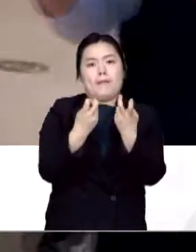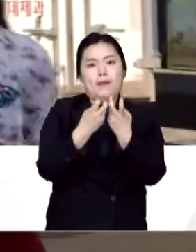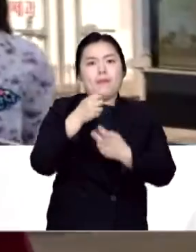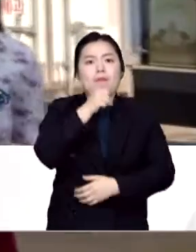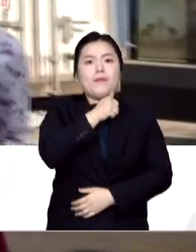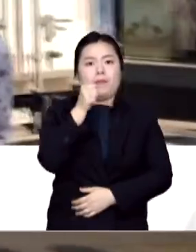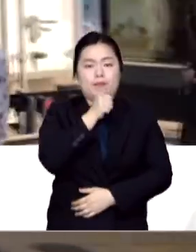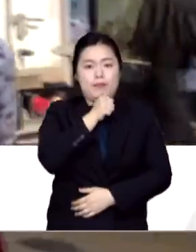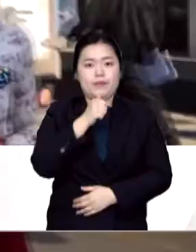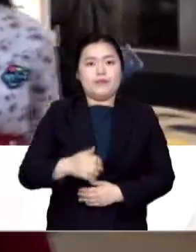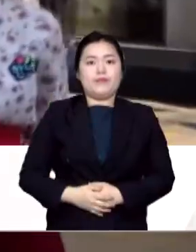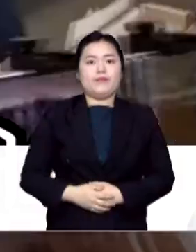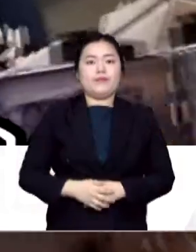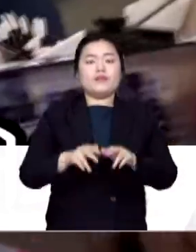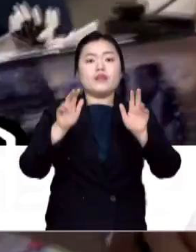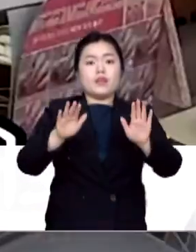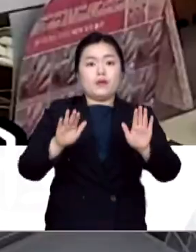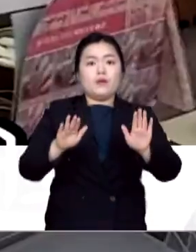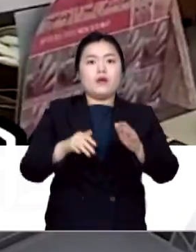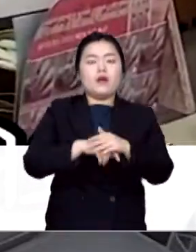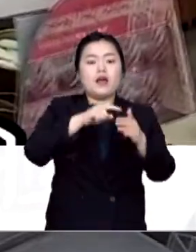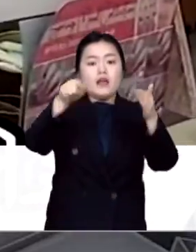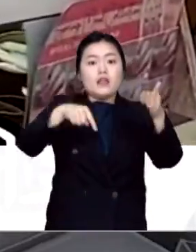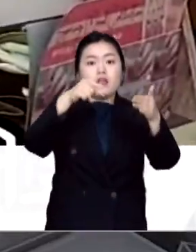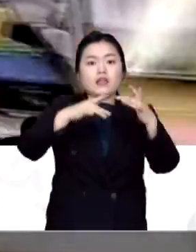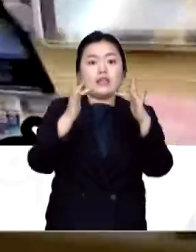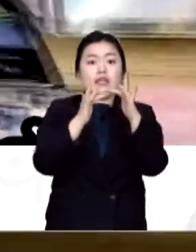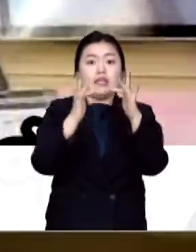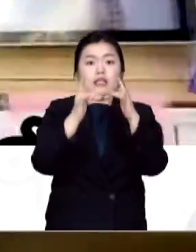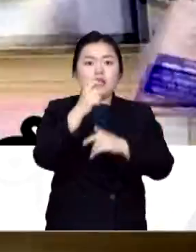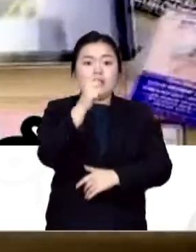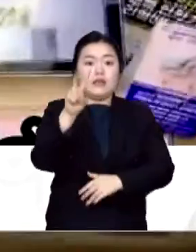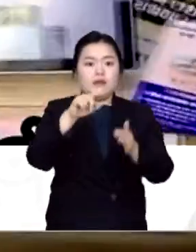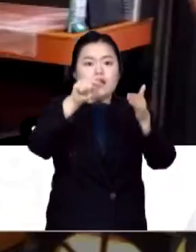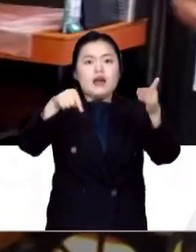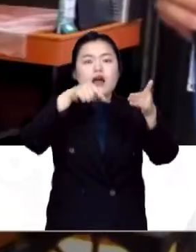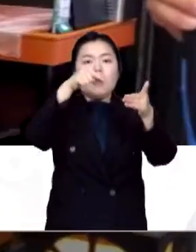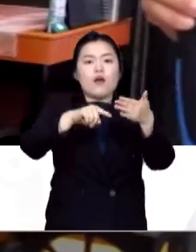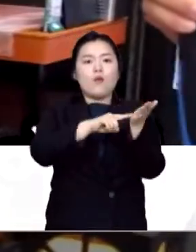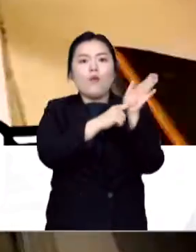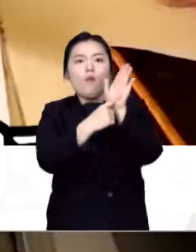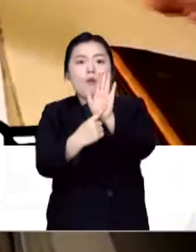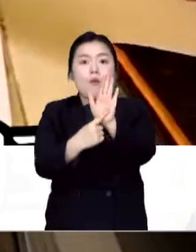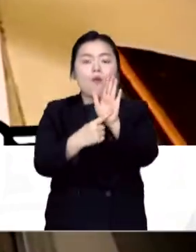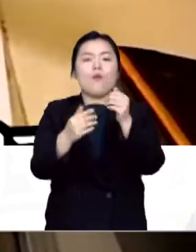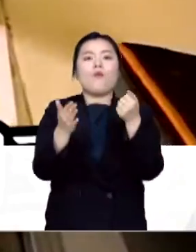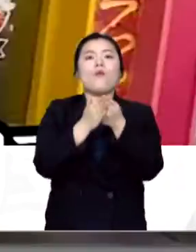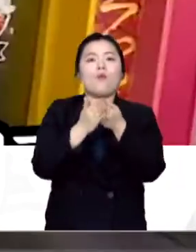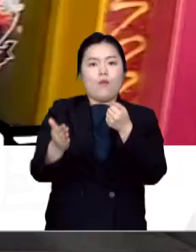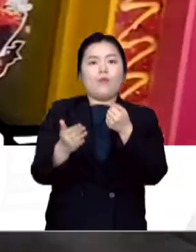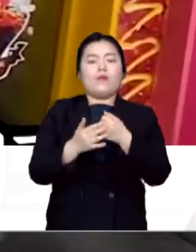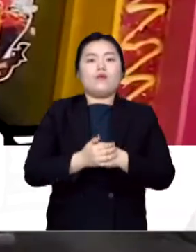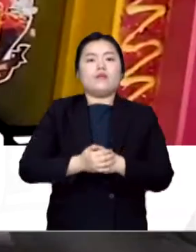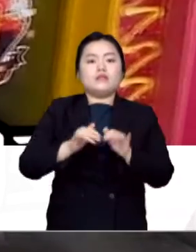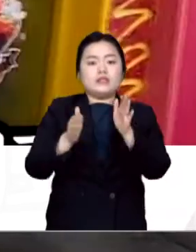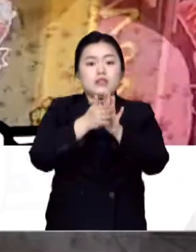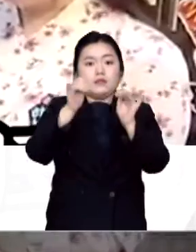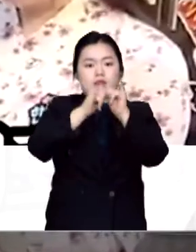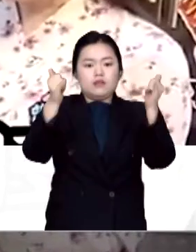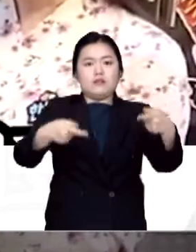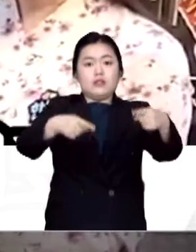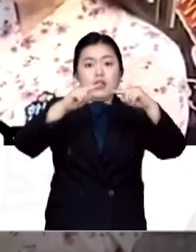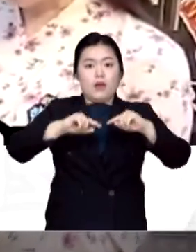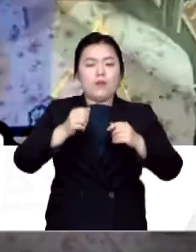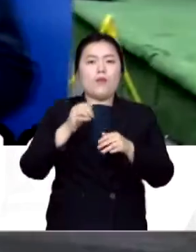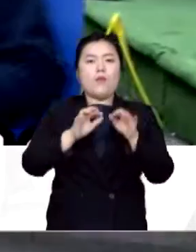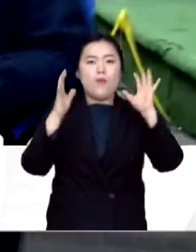공개했습니다. 이번 이색 데이트는 유튜브와 아프리카 TV를 통한 실시간 라이브 방송으로 진행돼 많은 시민들이 참여하며